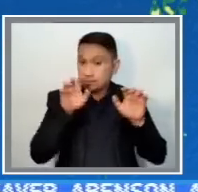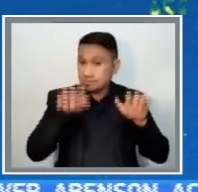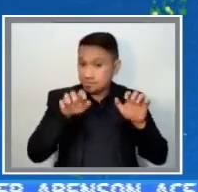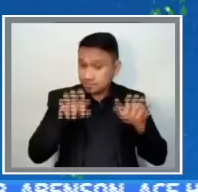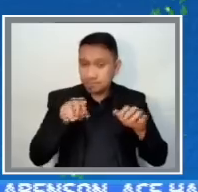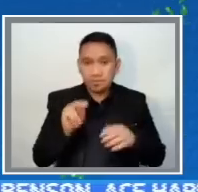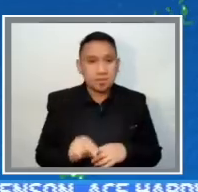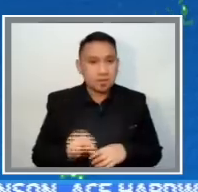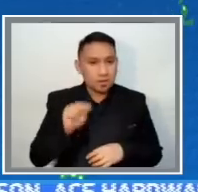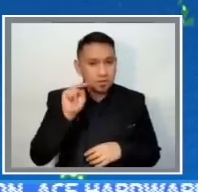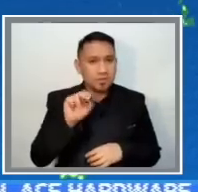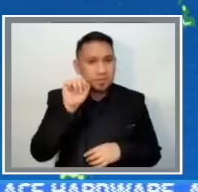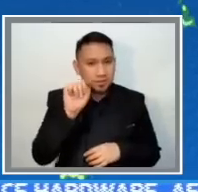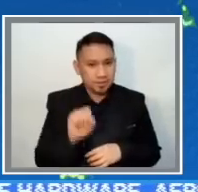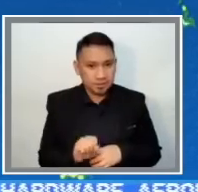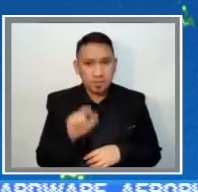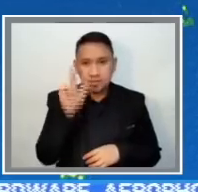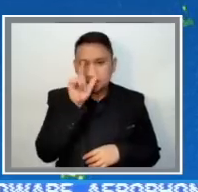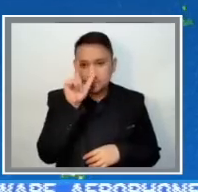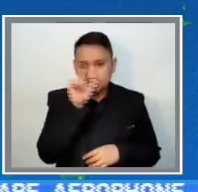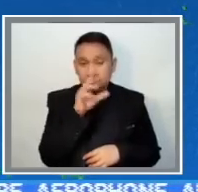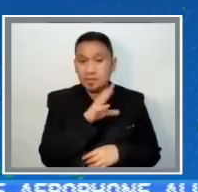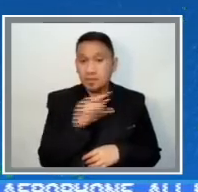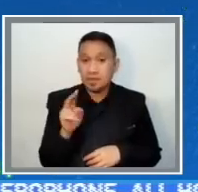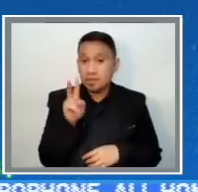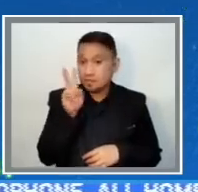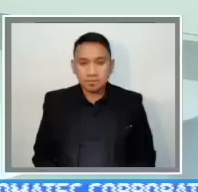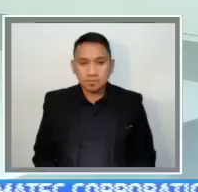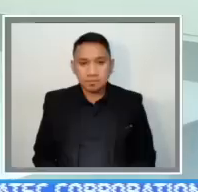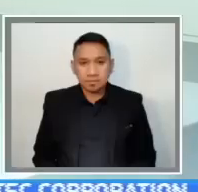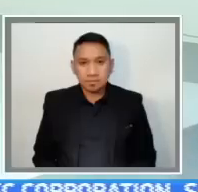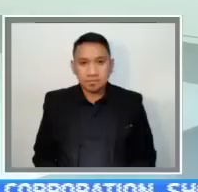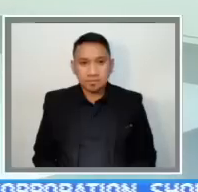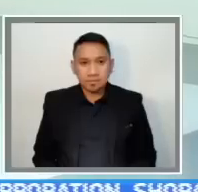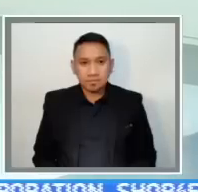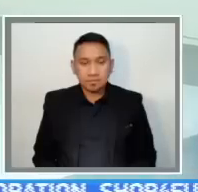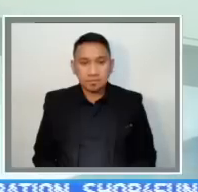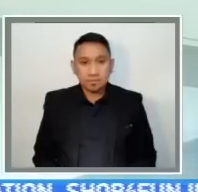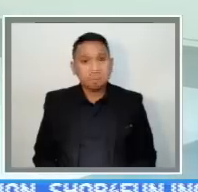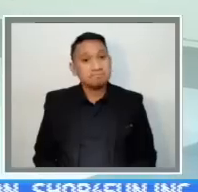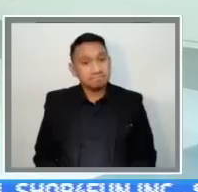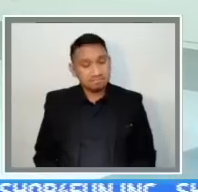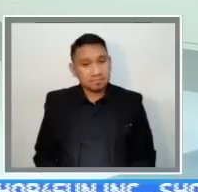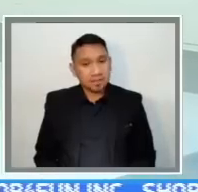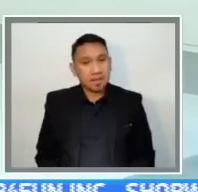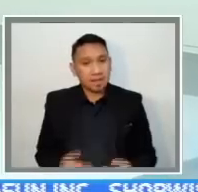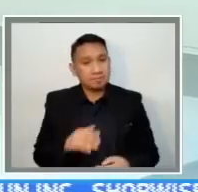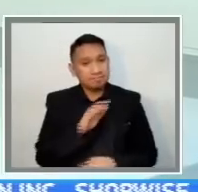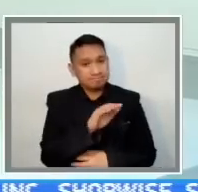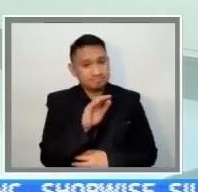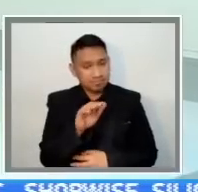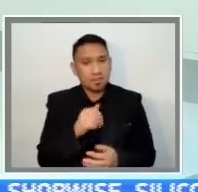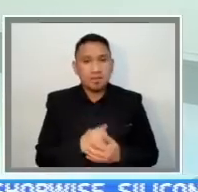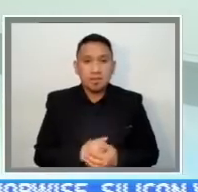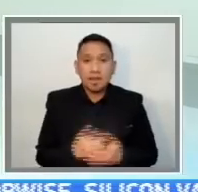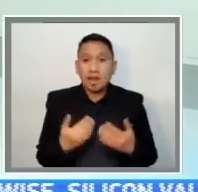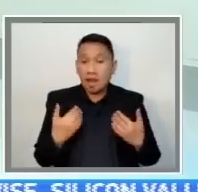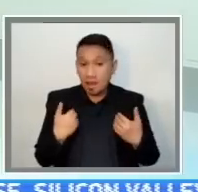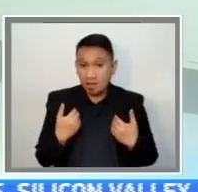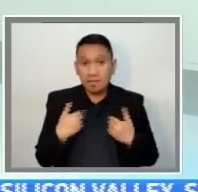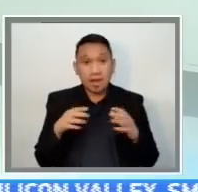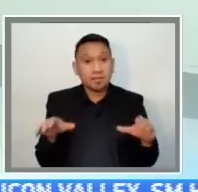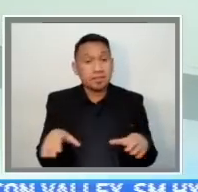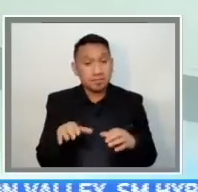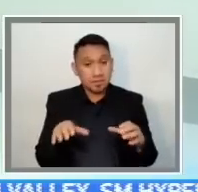at Southern Luzon at sa Visayas. Mga kapuso, may pahabol na aktibidad po sa Quezon Memorial Circle para